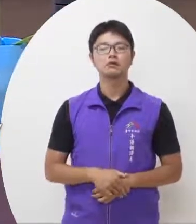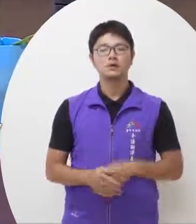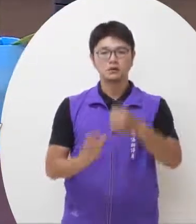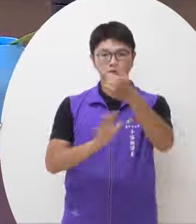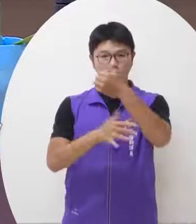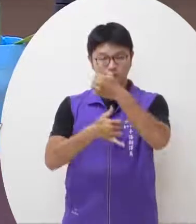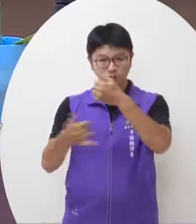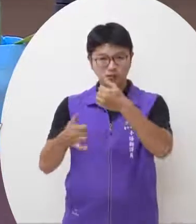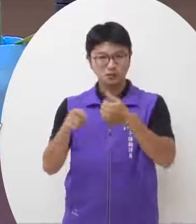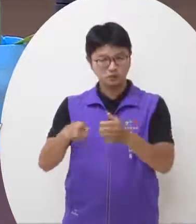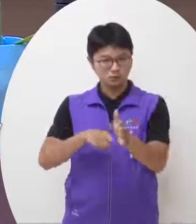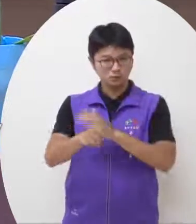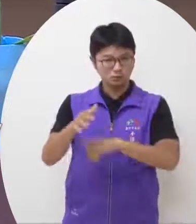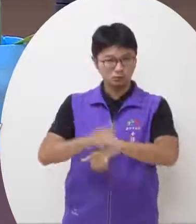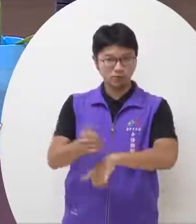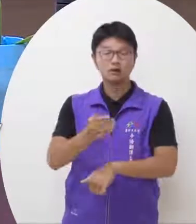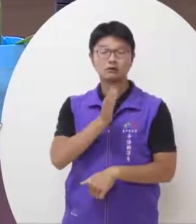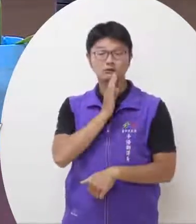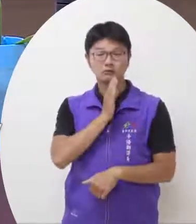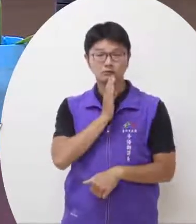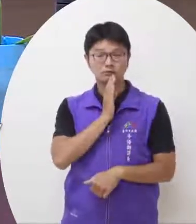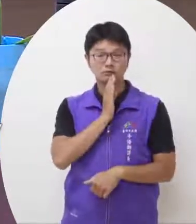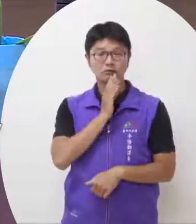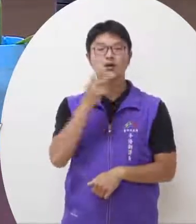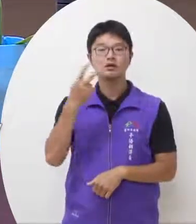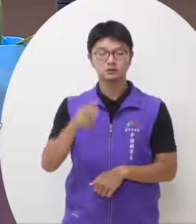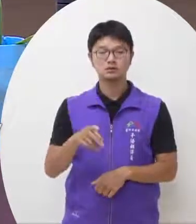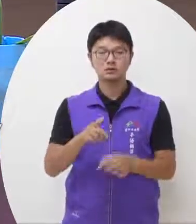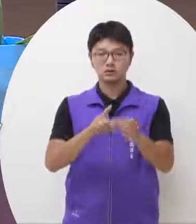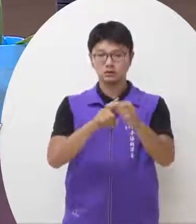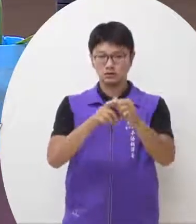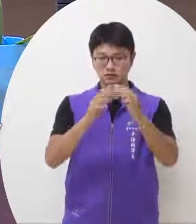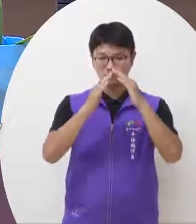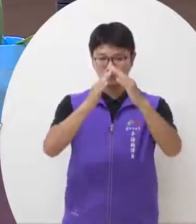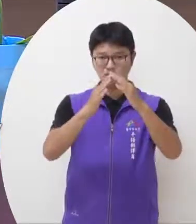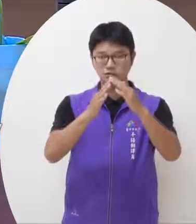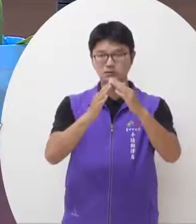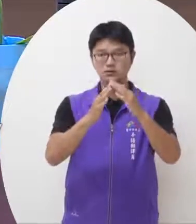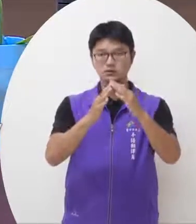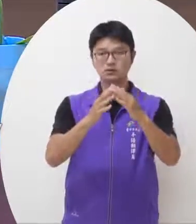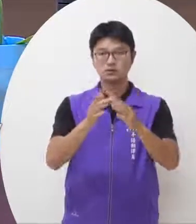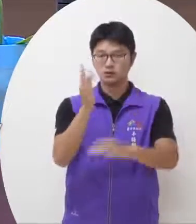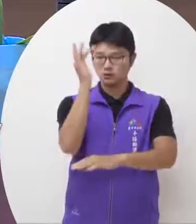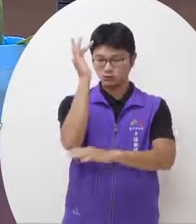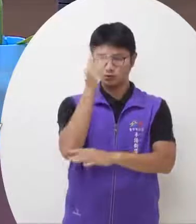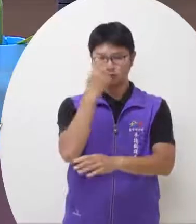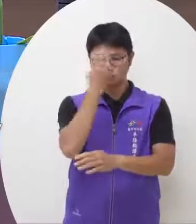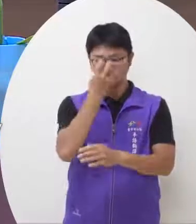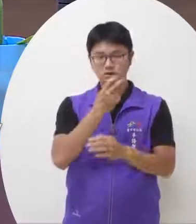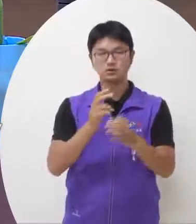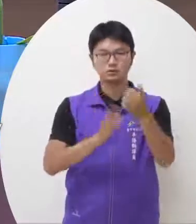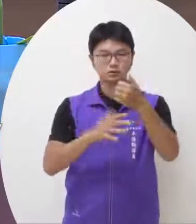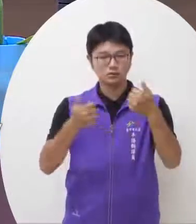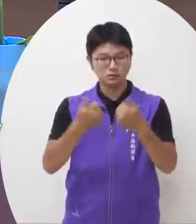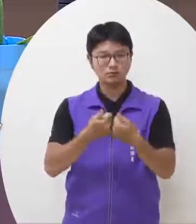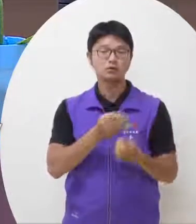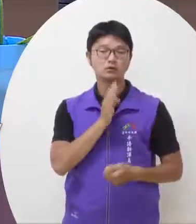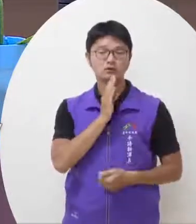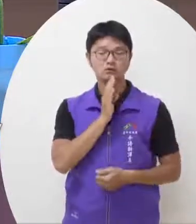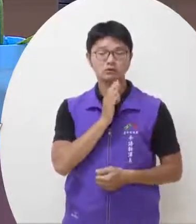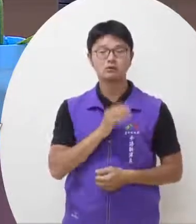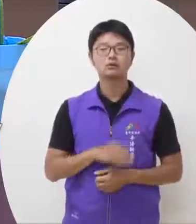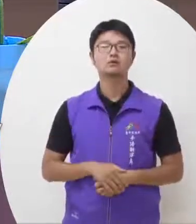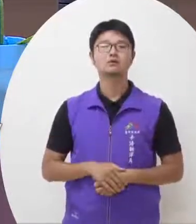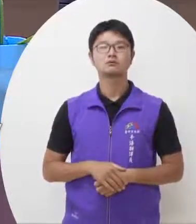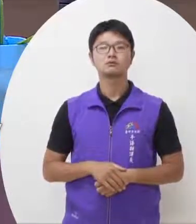他也是全市哈啊这个树木的一个审议委员，因为也够专企业期望哈啊，那也因此呢，他至